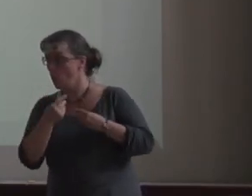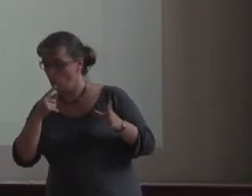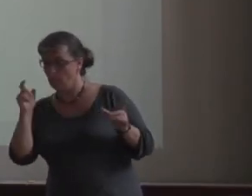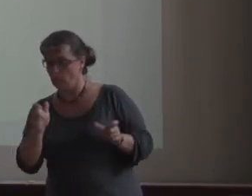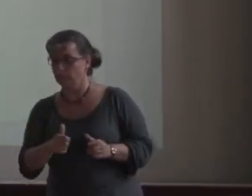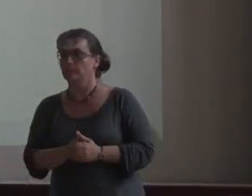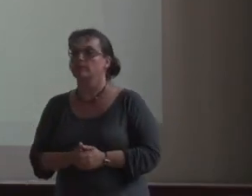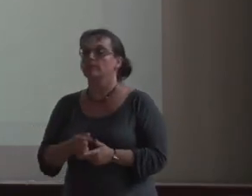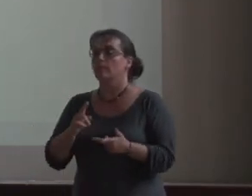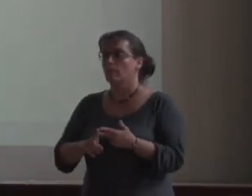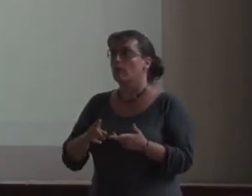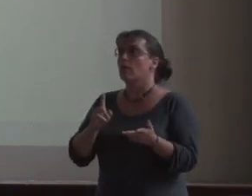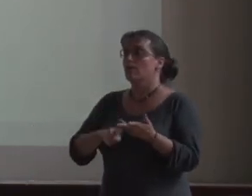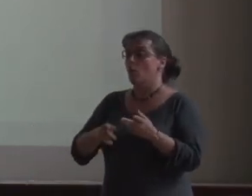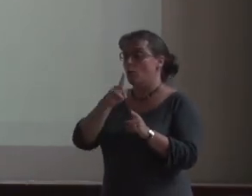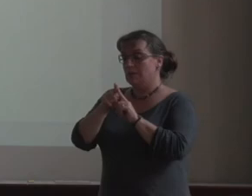c'est la batterie.